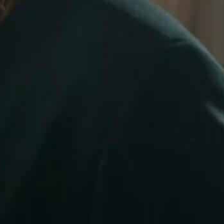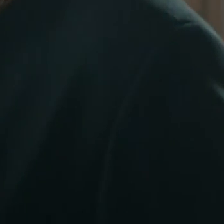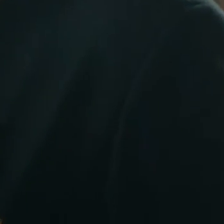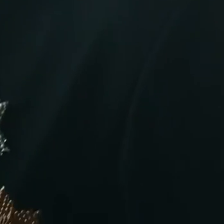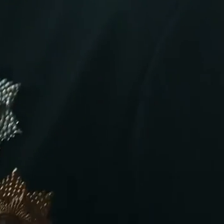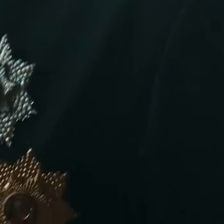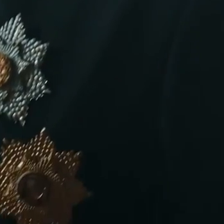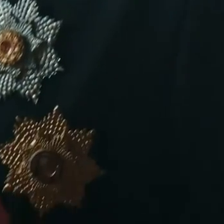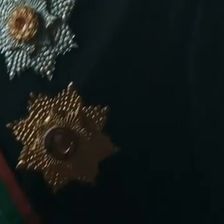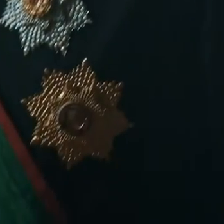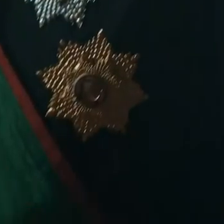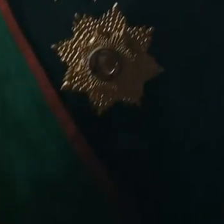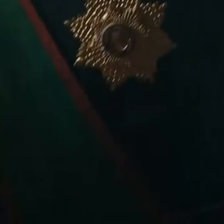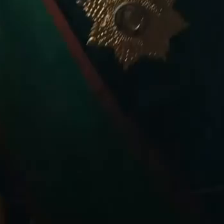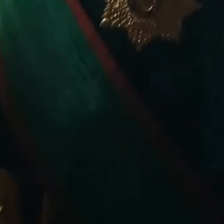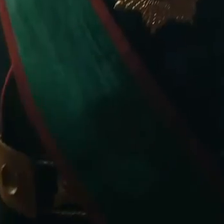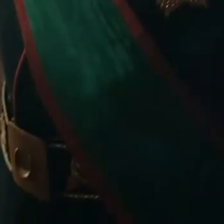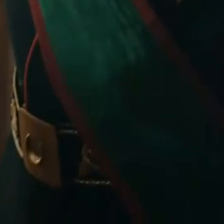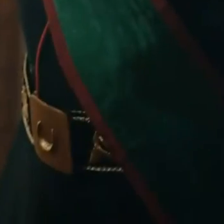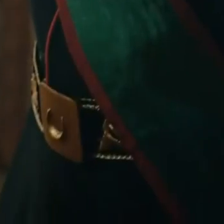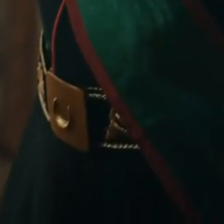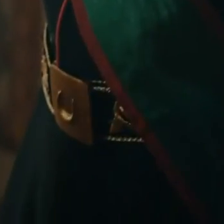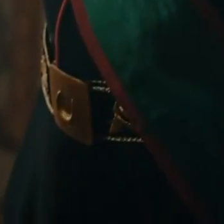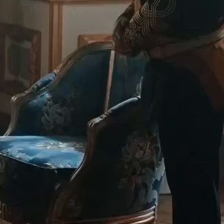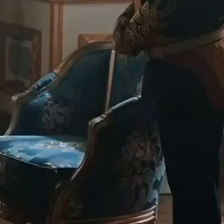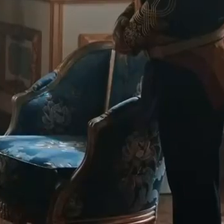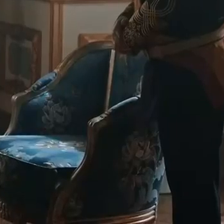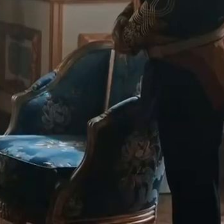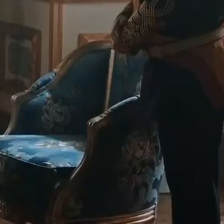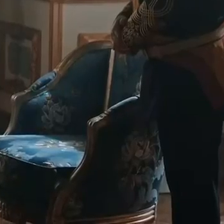Sultan sevgiyle baktı. Kadı Kur'an'ın sarılı olduğu bezi açıyor.